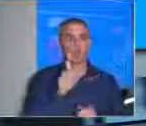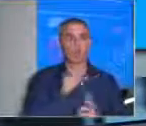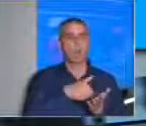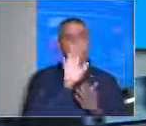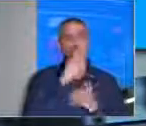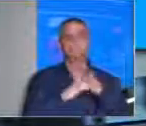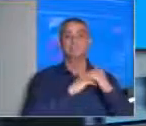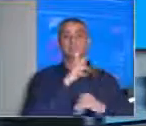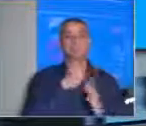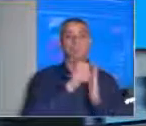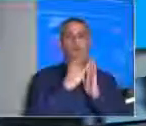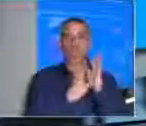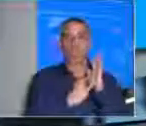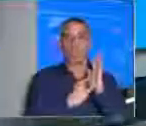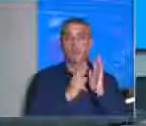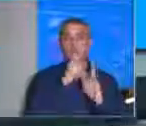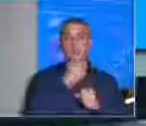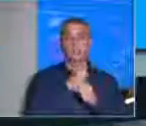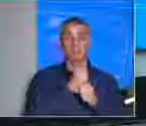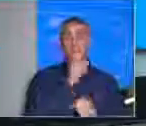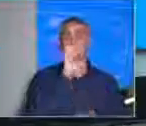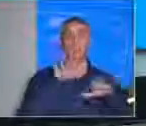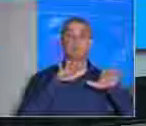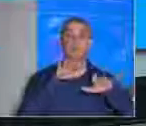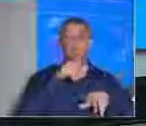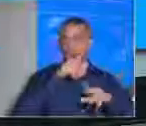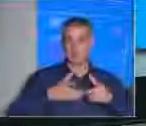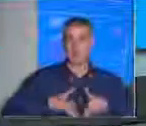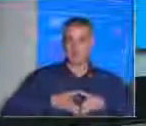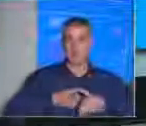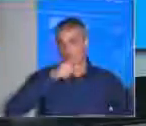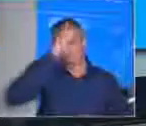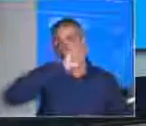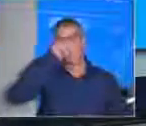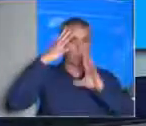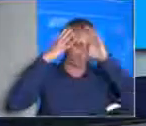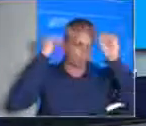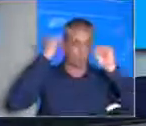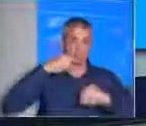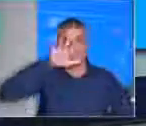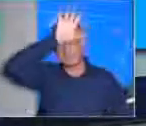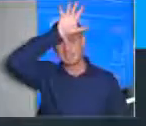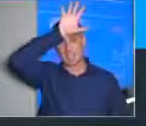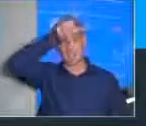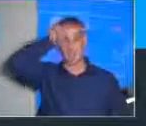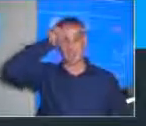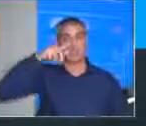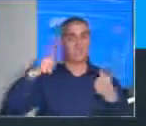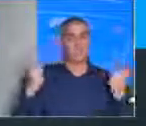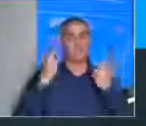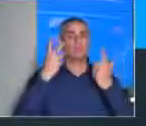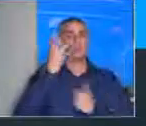את חיזבאללה מחוץ לחוק, ושנציגים של ממשלת מרקל הלכו לשגרירות איראן